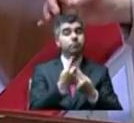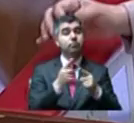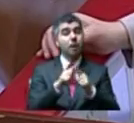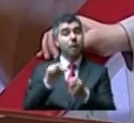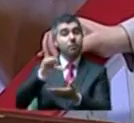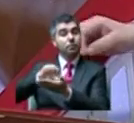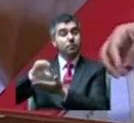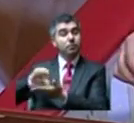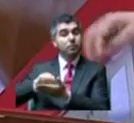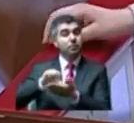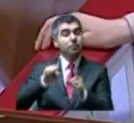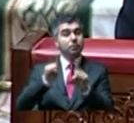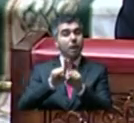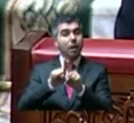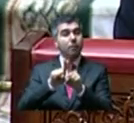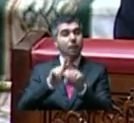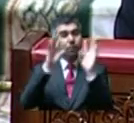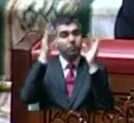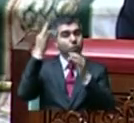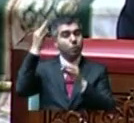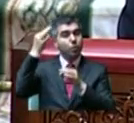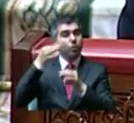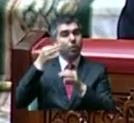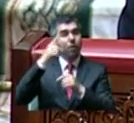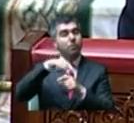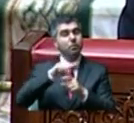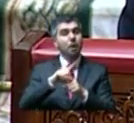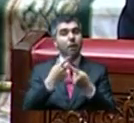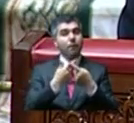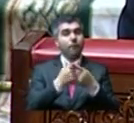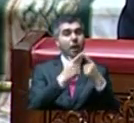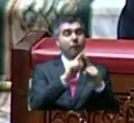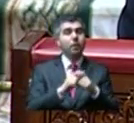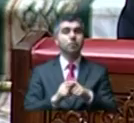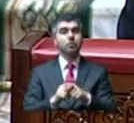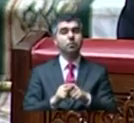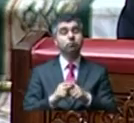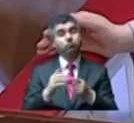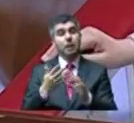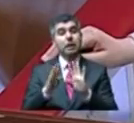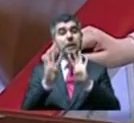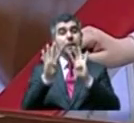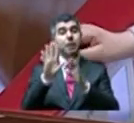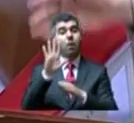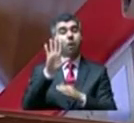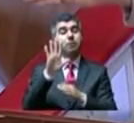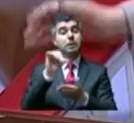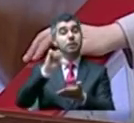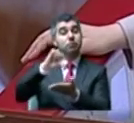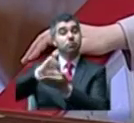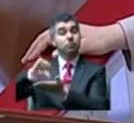لمراكز دراسات الدكتوراه على المستوى الوطني وهذا التشخيص اليوم الذي بين ان لدينا اليوم 58 مركز على المستوى